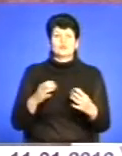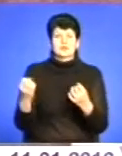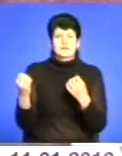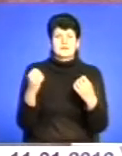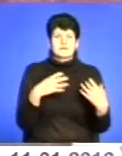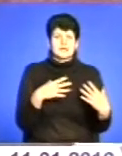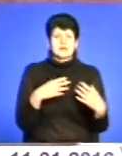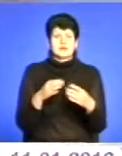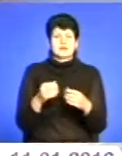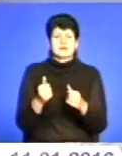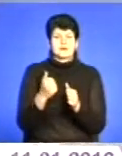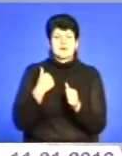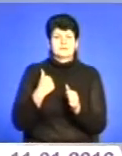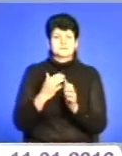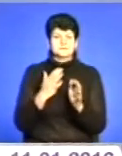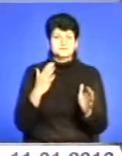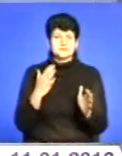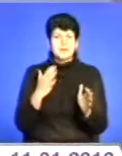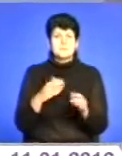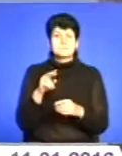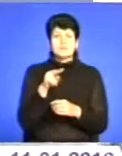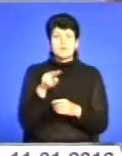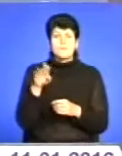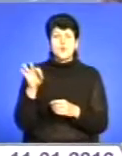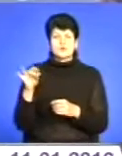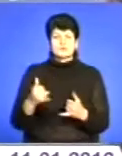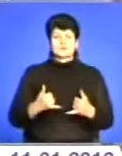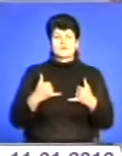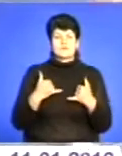Збройним силам України. Президент України Петро Порошенко вшанував